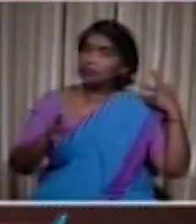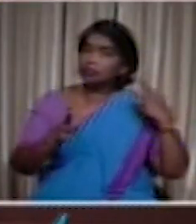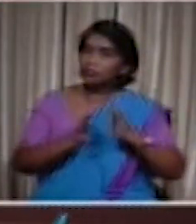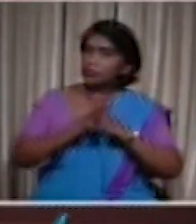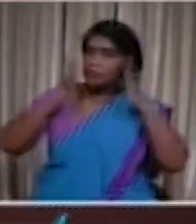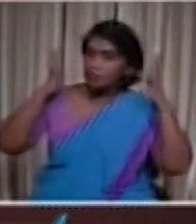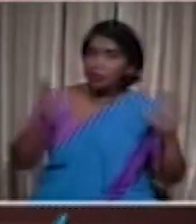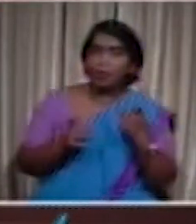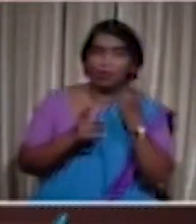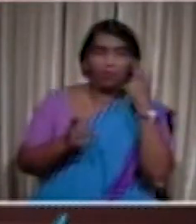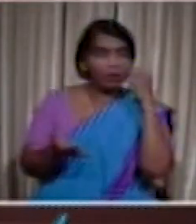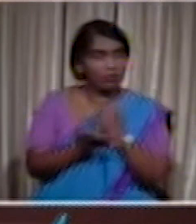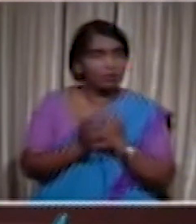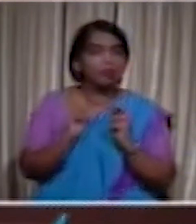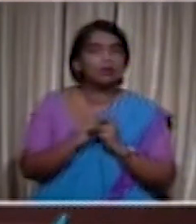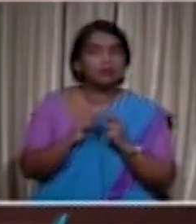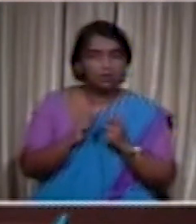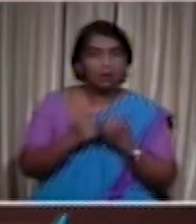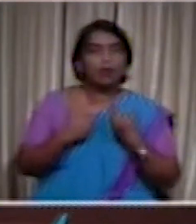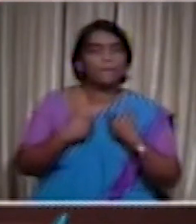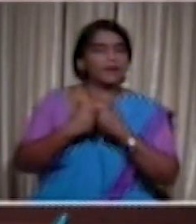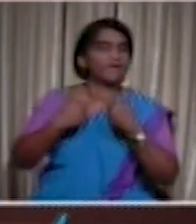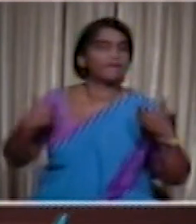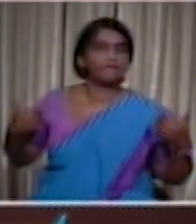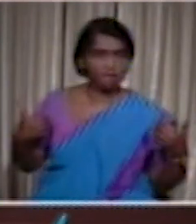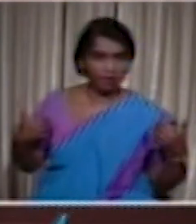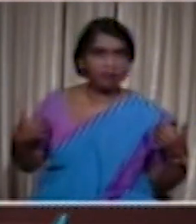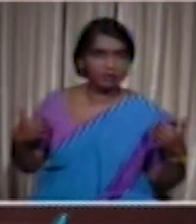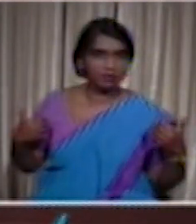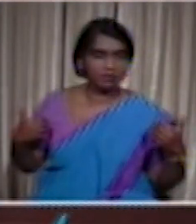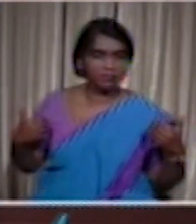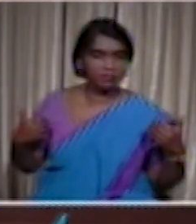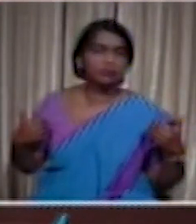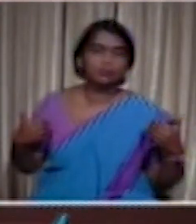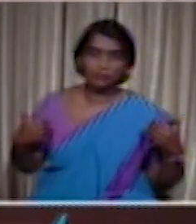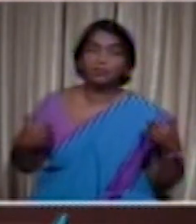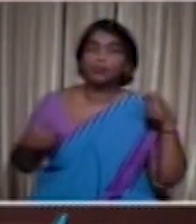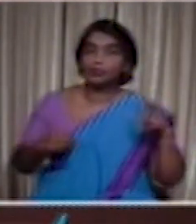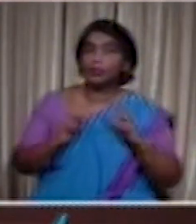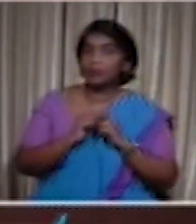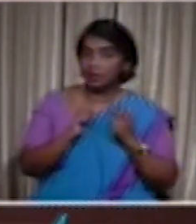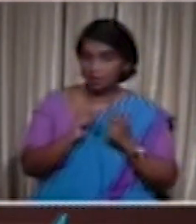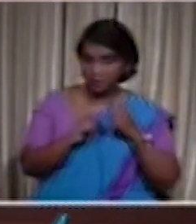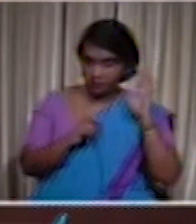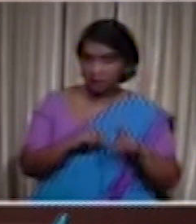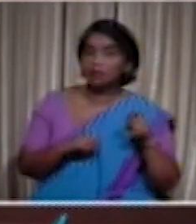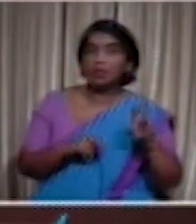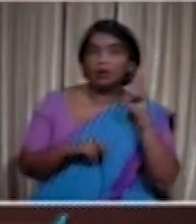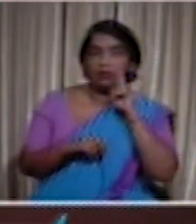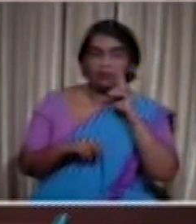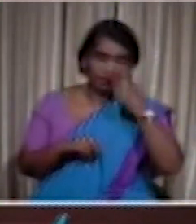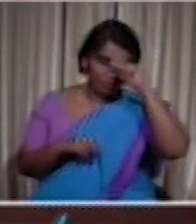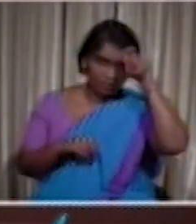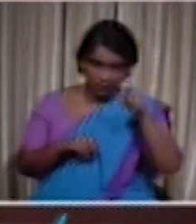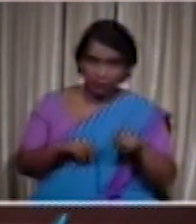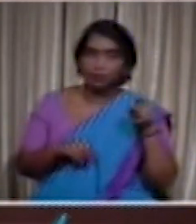देवेंत मार्दिके अर्बुदे ने गोड़ा आप ही देखें तक टा बेदिनो आगरु नियोज कताना है कतुन मैं अर्बुदे दी रानील विक्रमसिंह